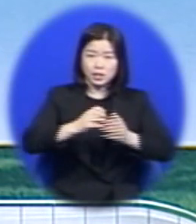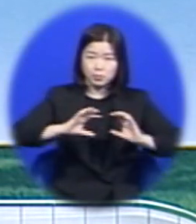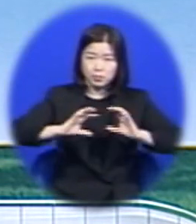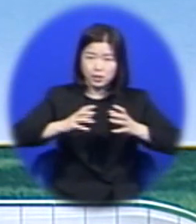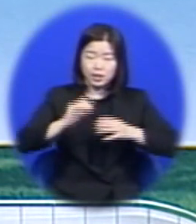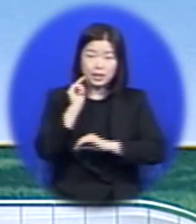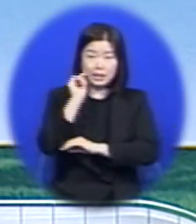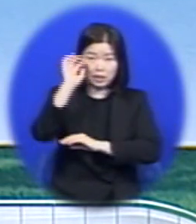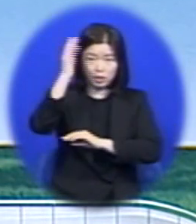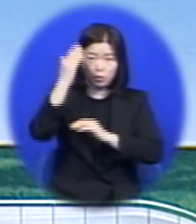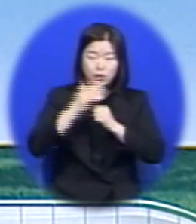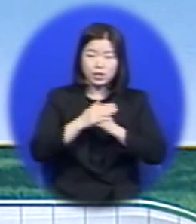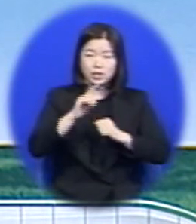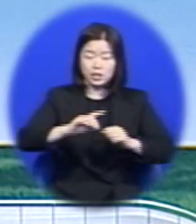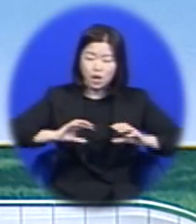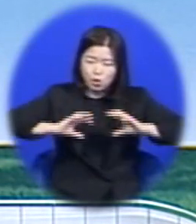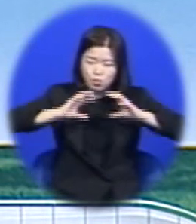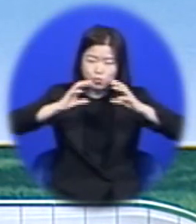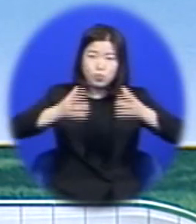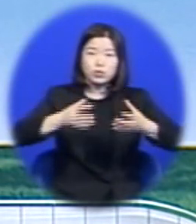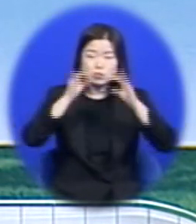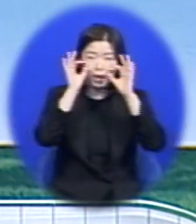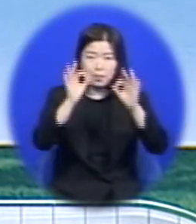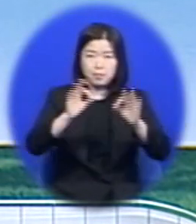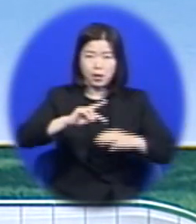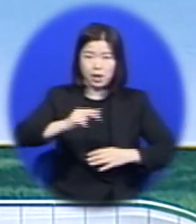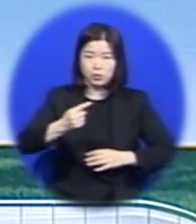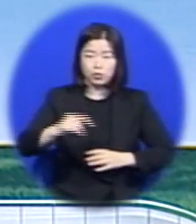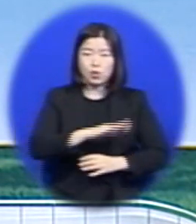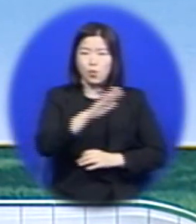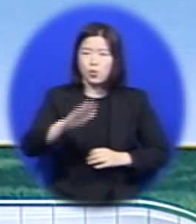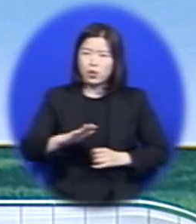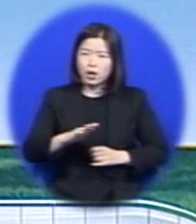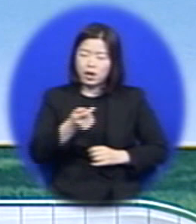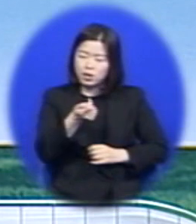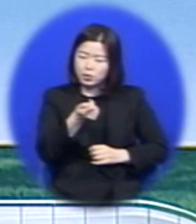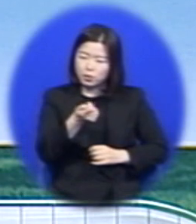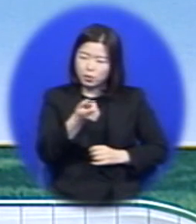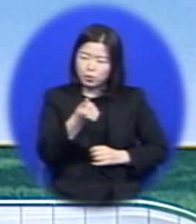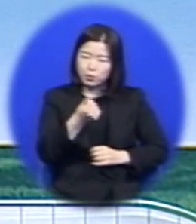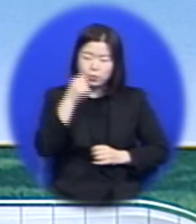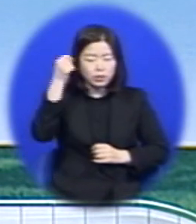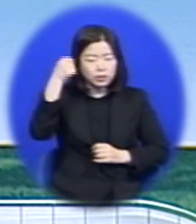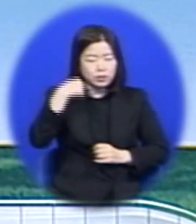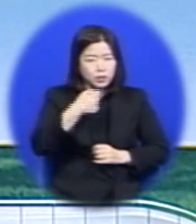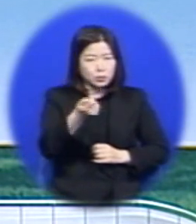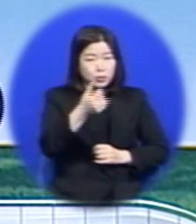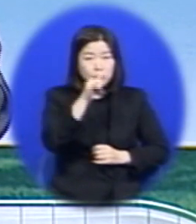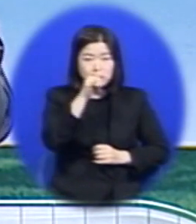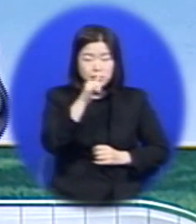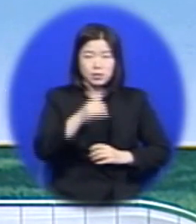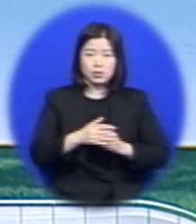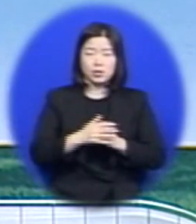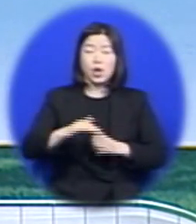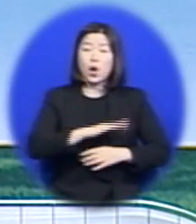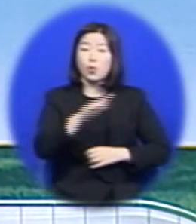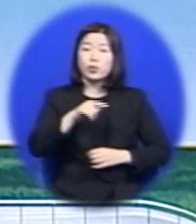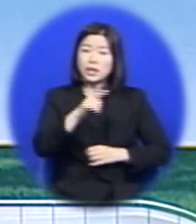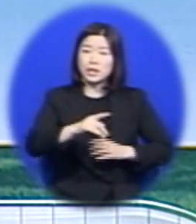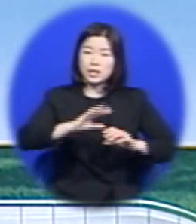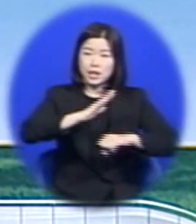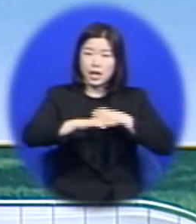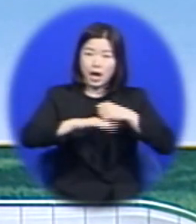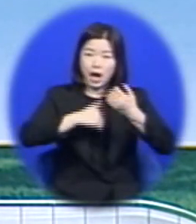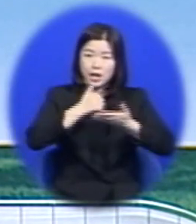영광을 이 우주만 보아도 우리가 그냥 겨우 감을 잡을 정도입니다. 우리가 이 하나님의 나라의